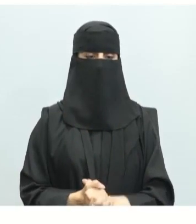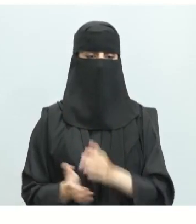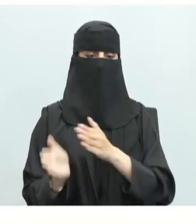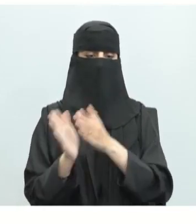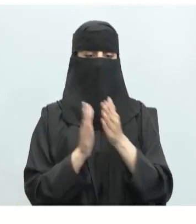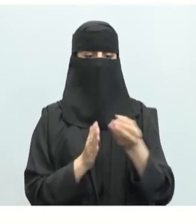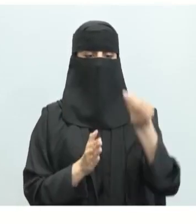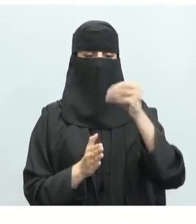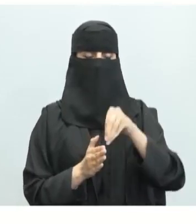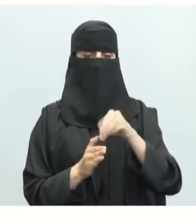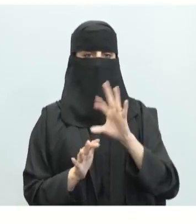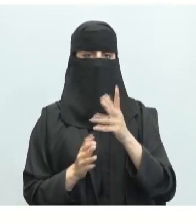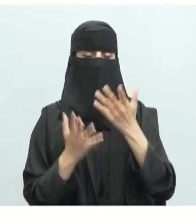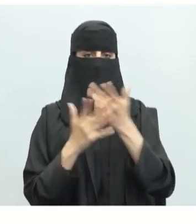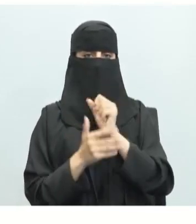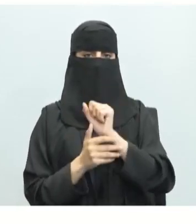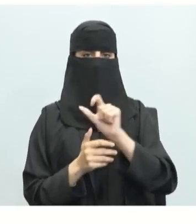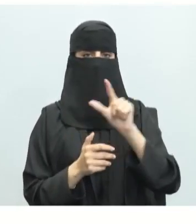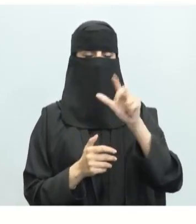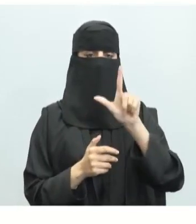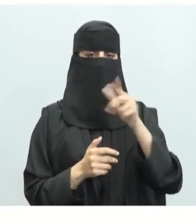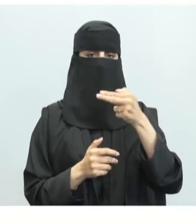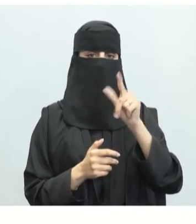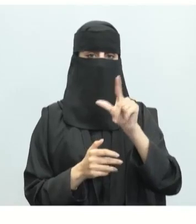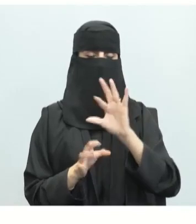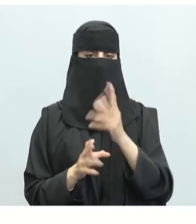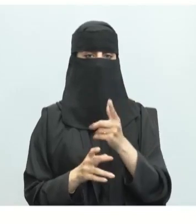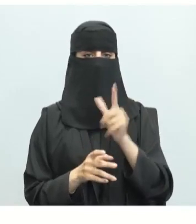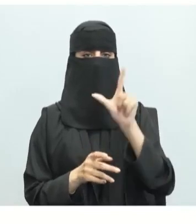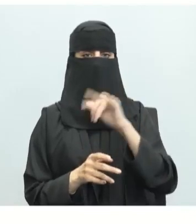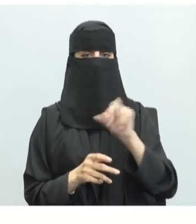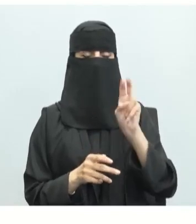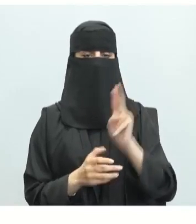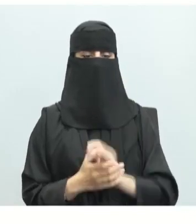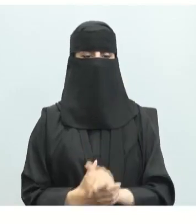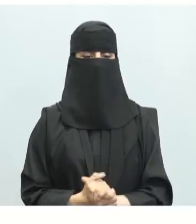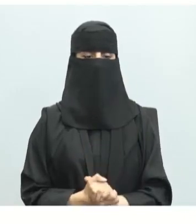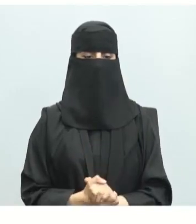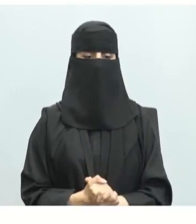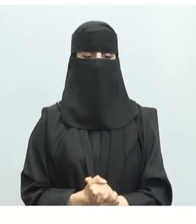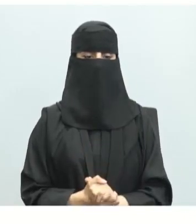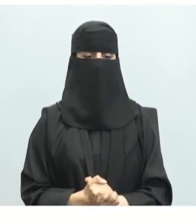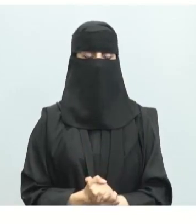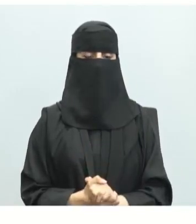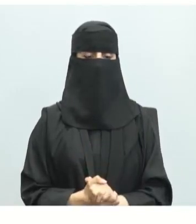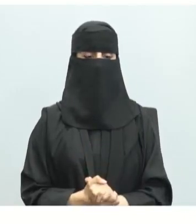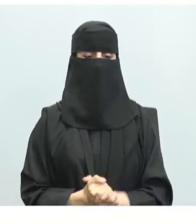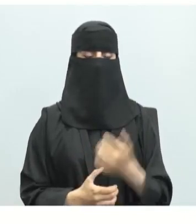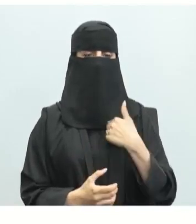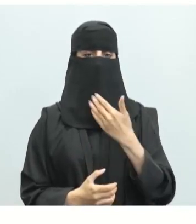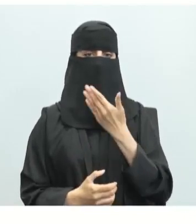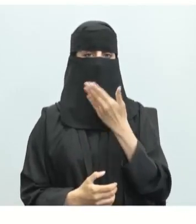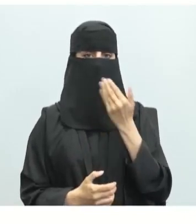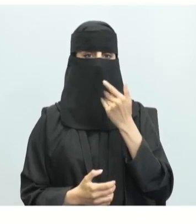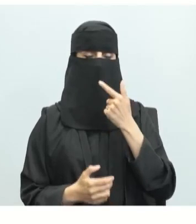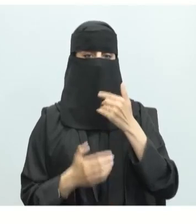لدينا كذلك أكمل الفراغ بما يناسبه. لعل أو ليت، العمر الذي انقضى